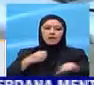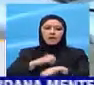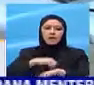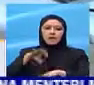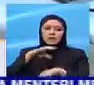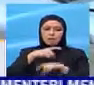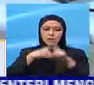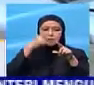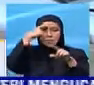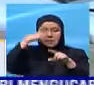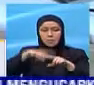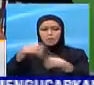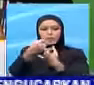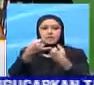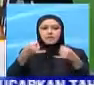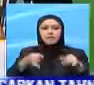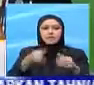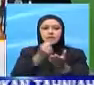Imigresen.